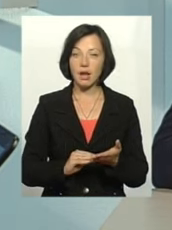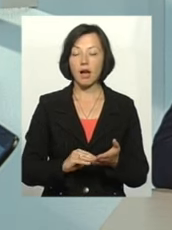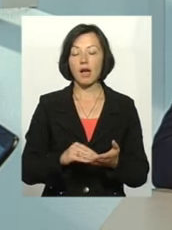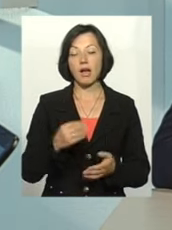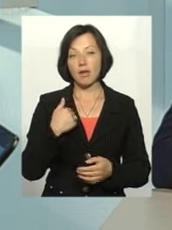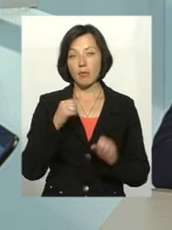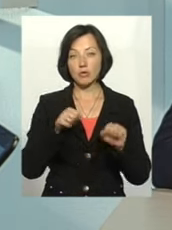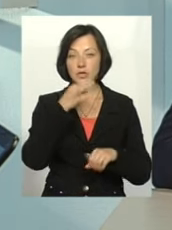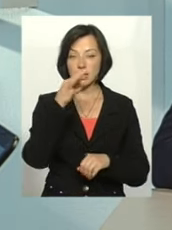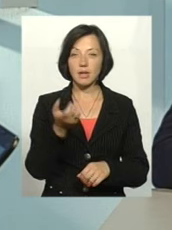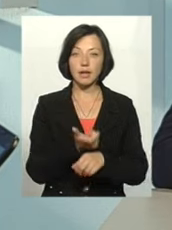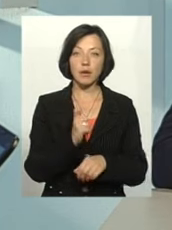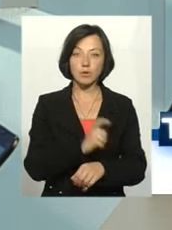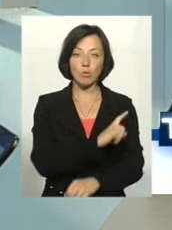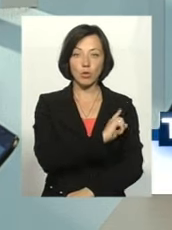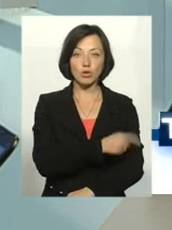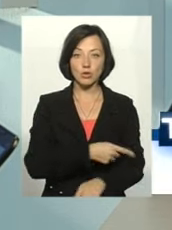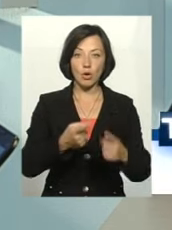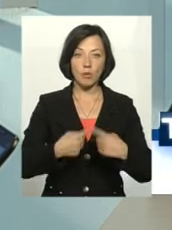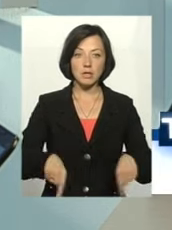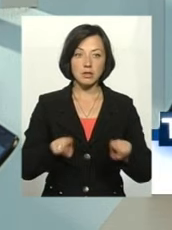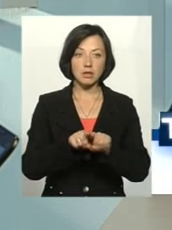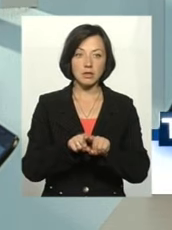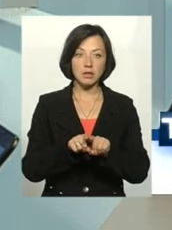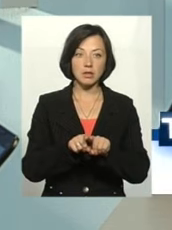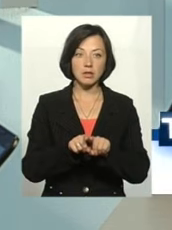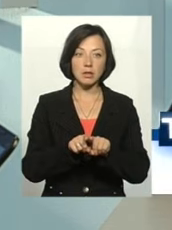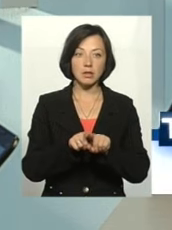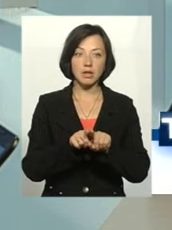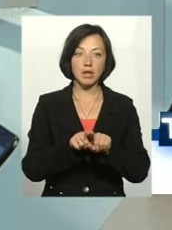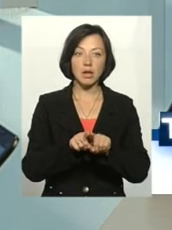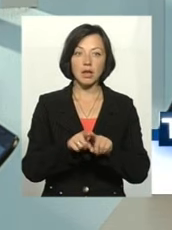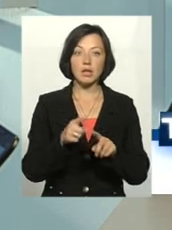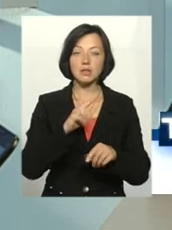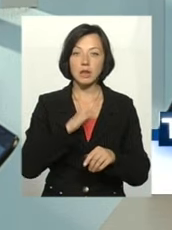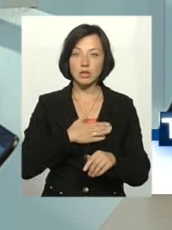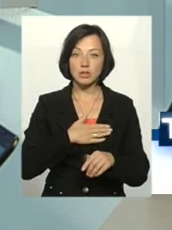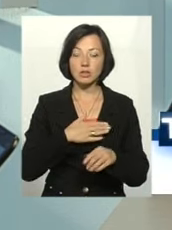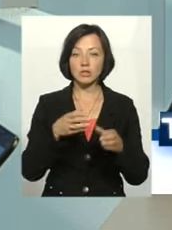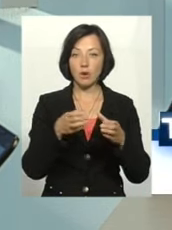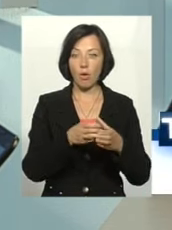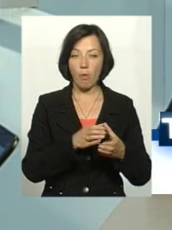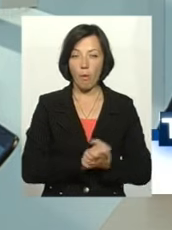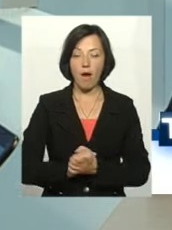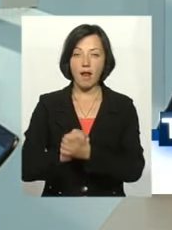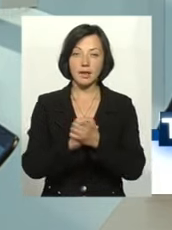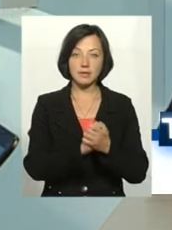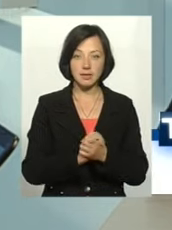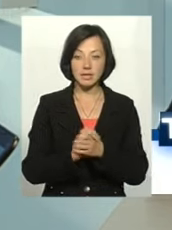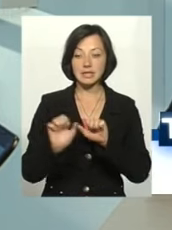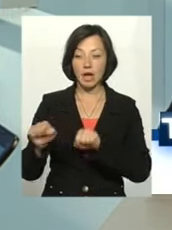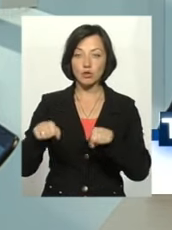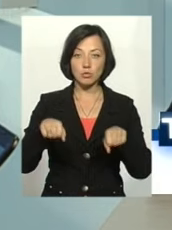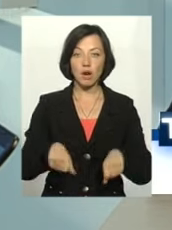найбільших потужних організацій в Україні – це Всеукраїнське громадське об'єднання «Коаліція захисту прав людей з інвалідністю». Це